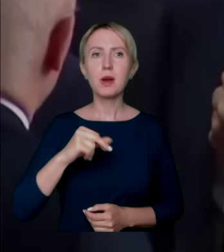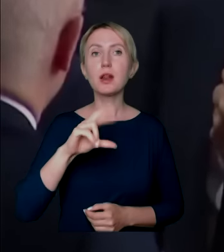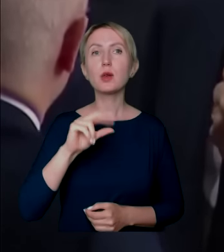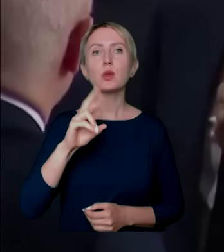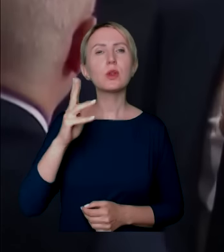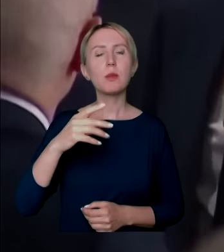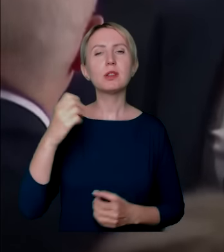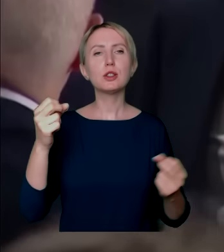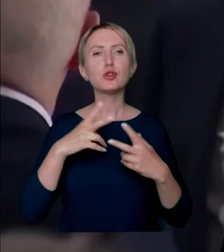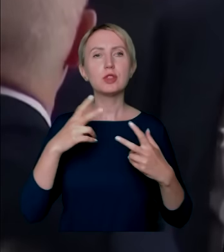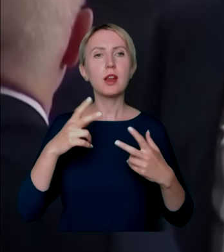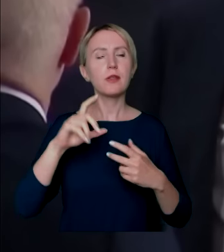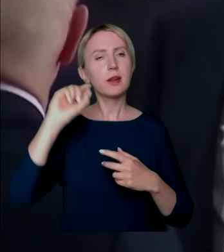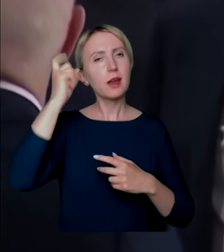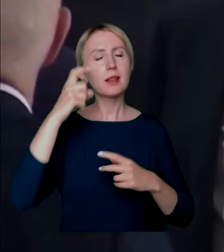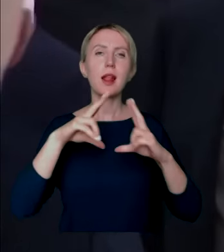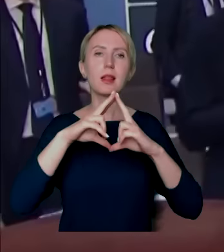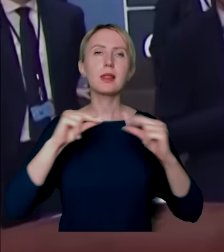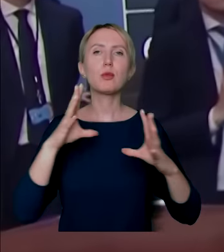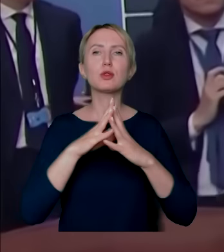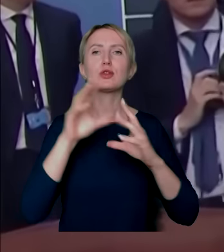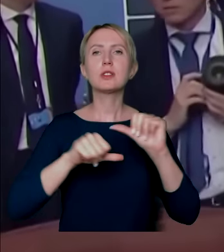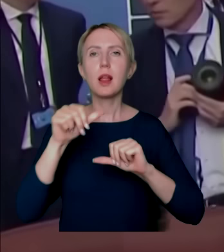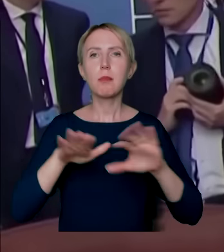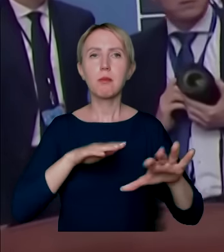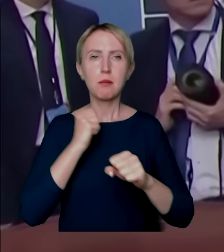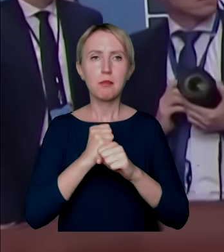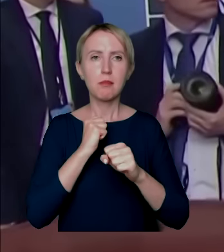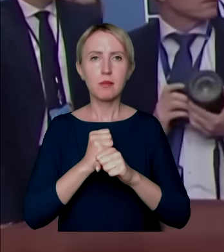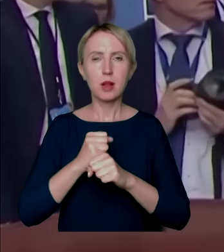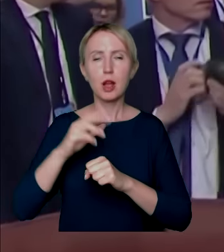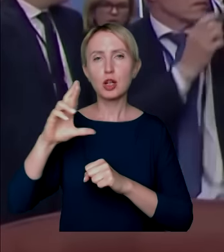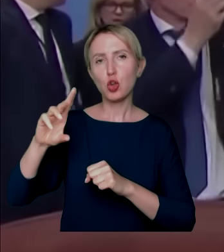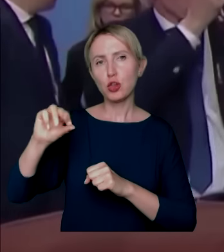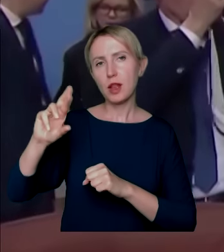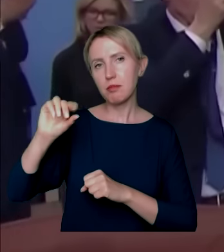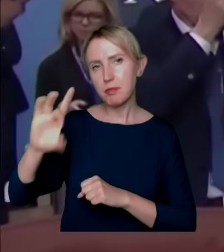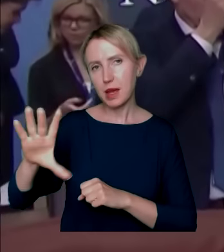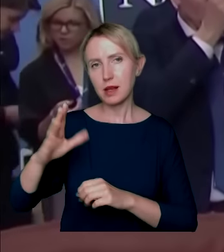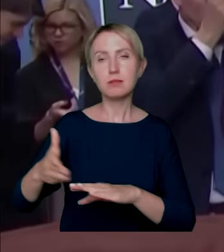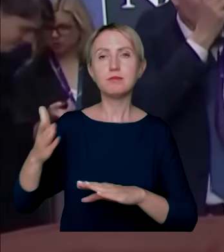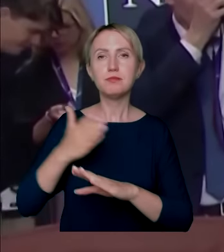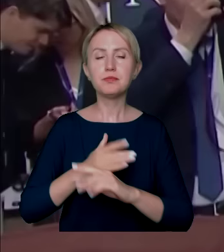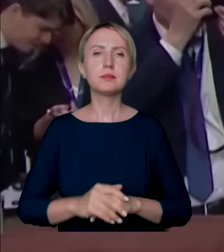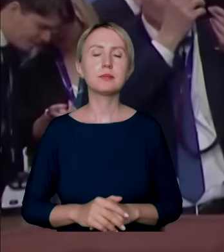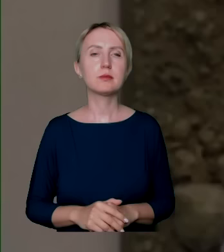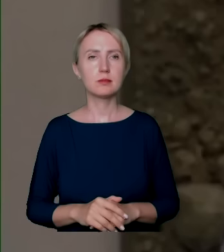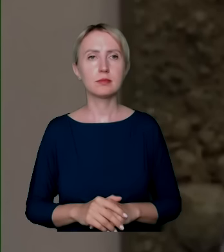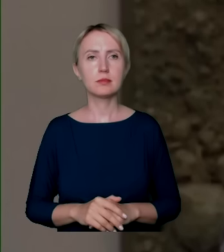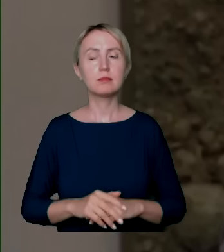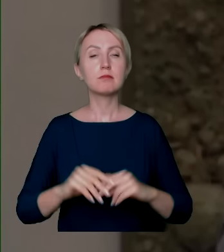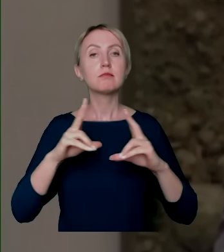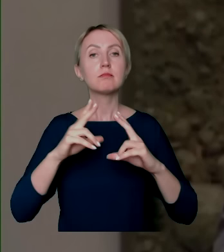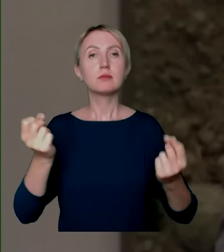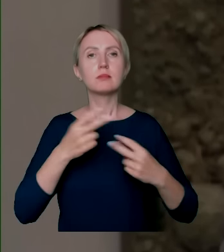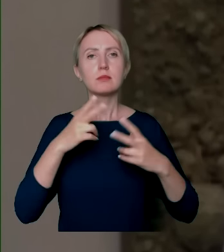generalnym NATO po 10-letniej kadencji na tym stanowisku Jensa Stoltenberga. Kadencja szefa Sojuszu Północnoatlantyckiego trwa 4 lata.